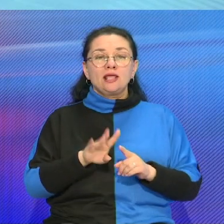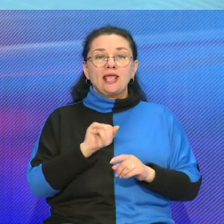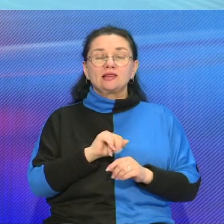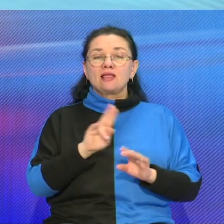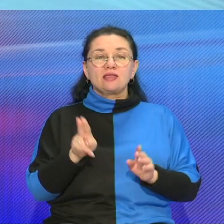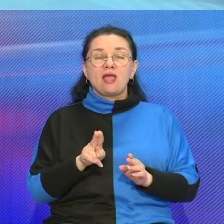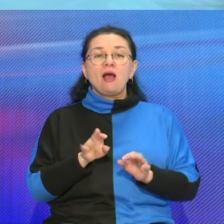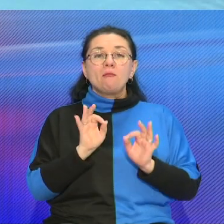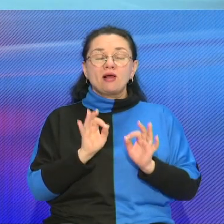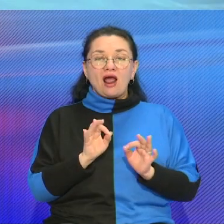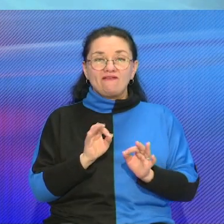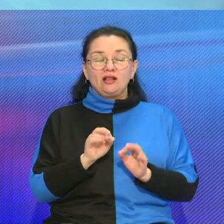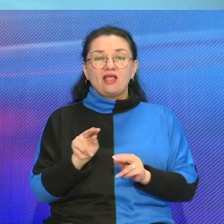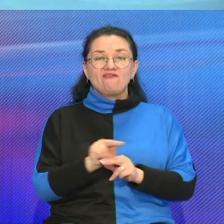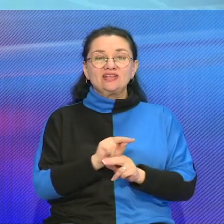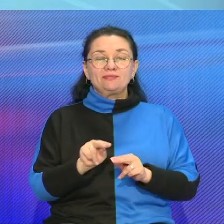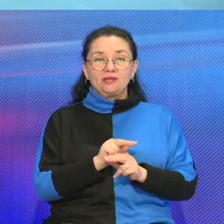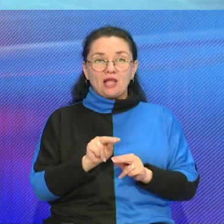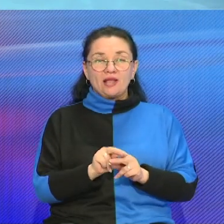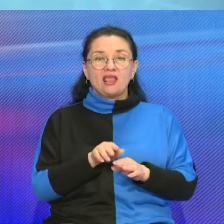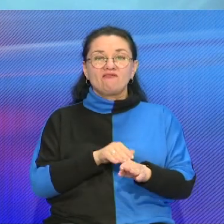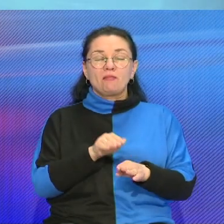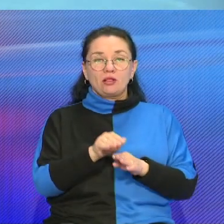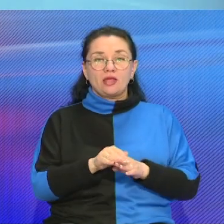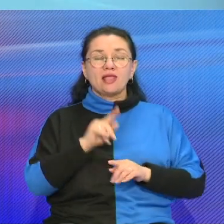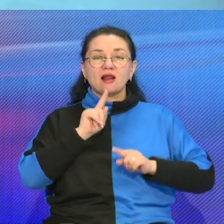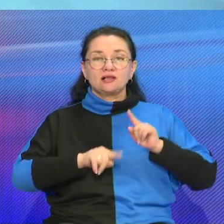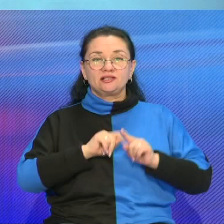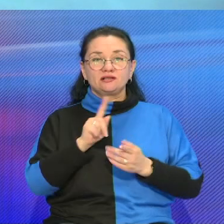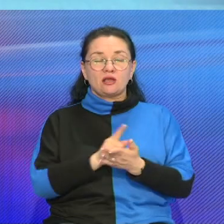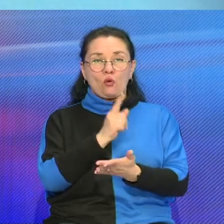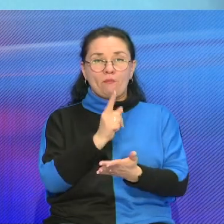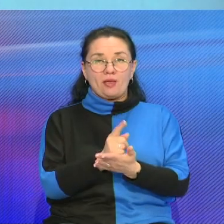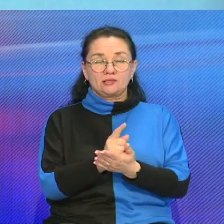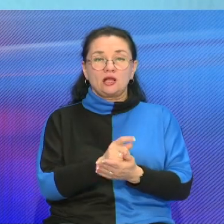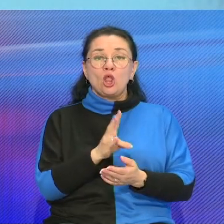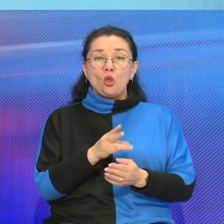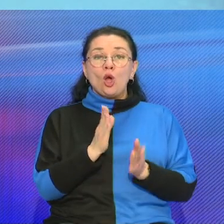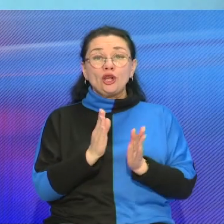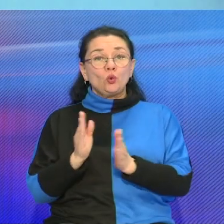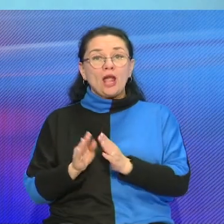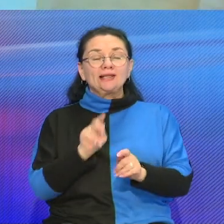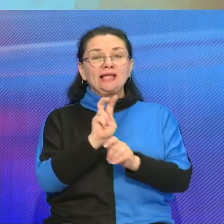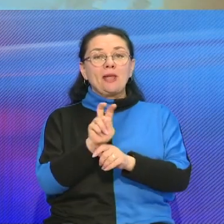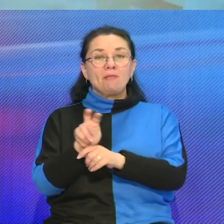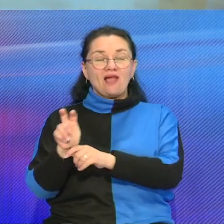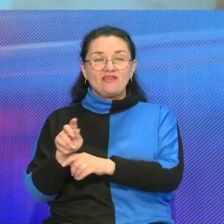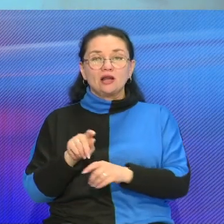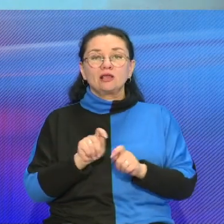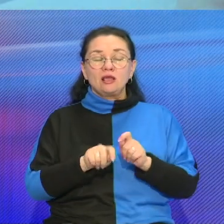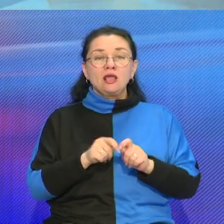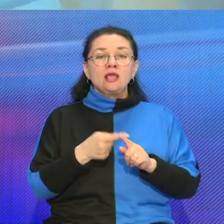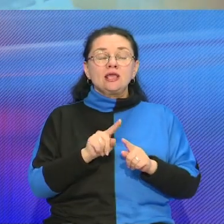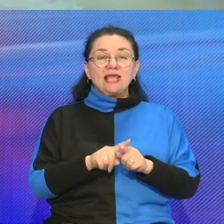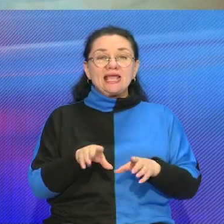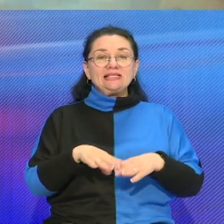неналежнага выканання мамамі і татамі сваіх бацькоўскіх абавязкаў. Аднак рэгулярныя праверкі выканання заканадаўства аб прафілактыцы